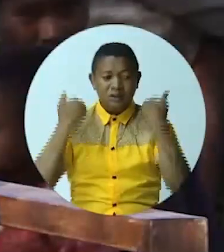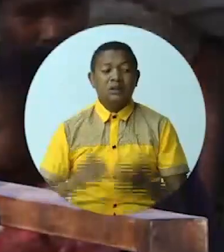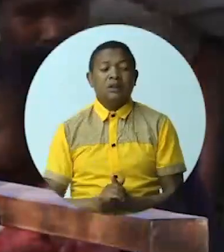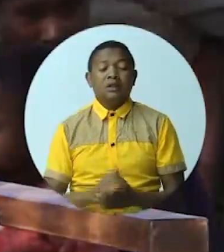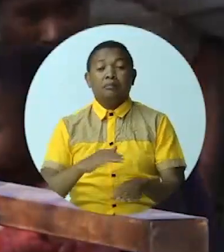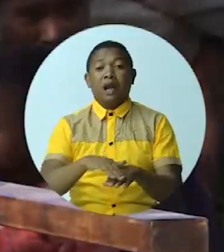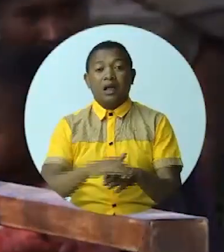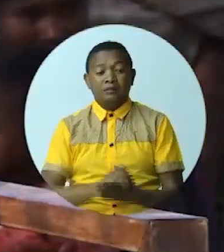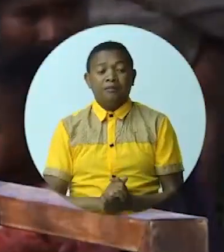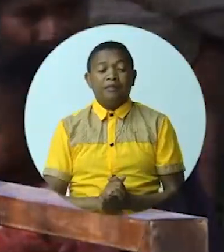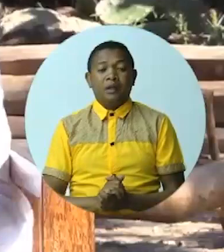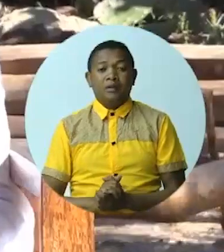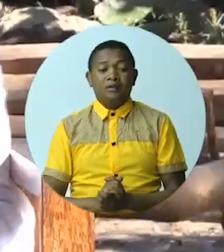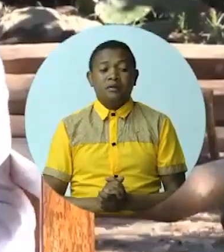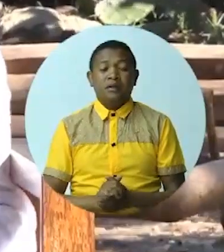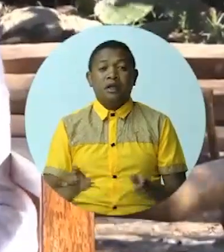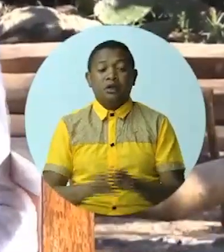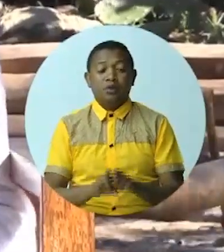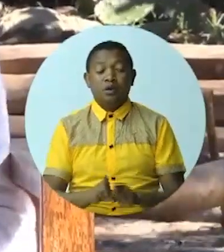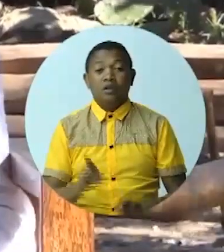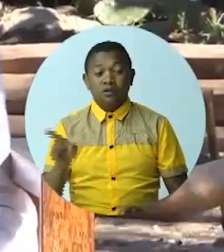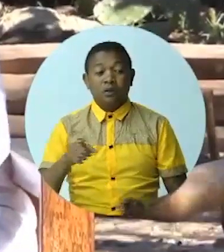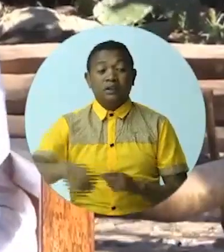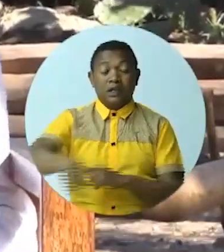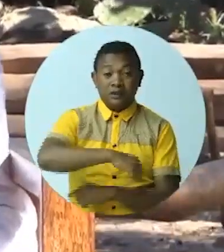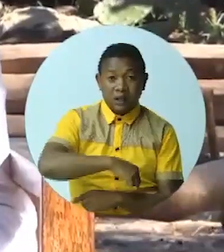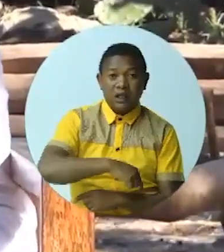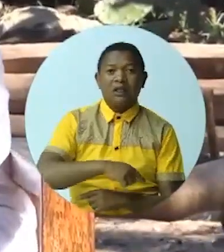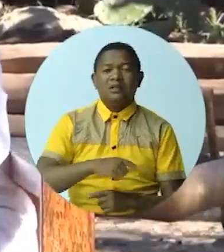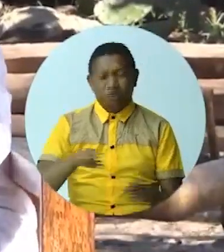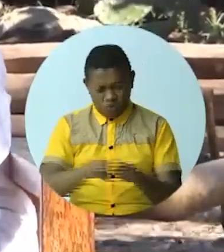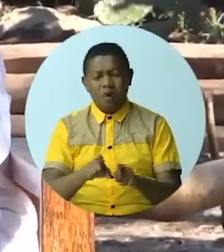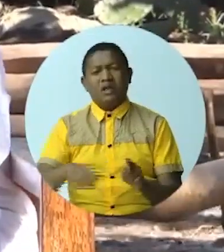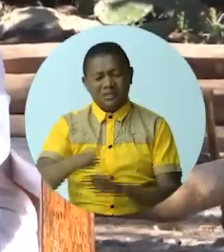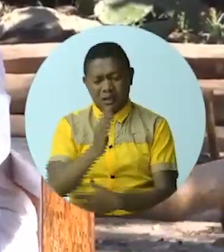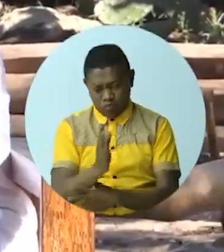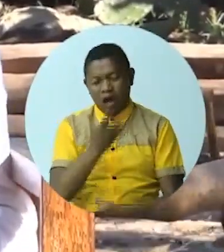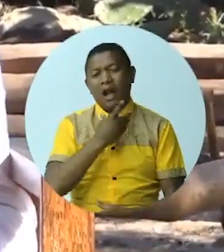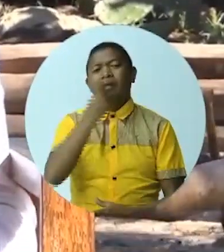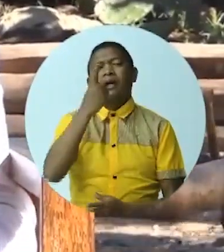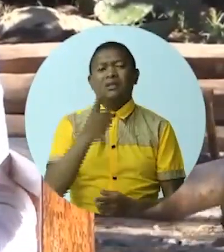amboarina eto Madagasikara. Noho izany ny fehiny a isaorantsika an'Andriamanitra, isaorantsika